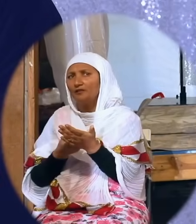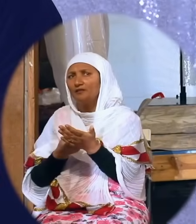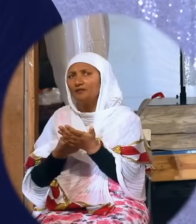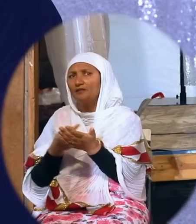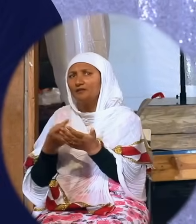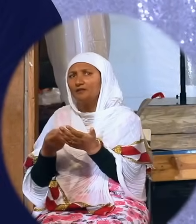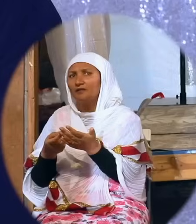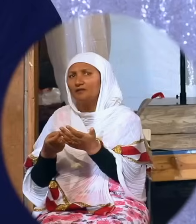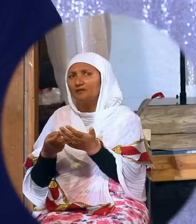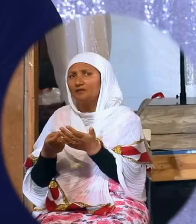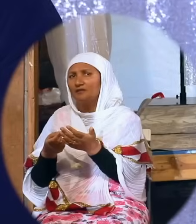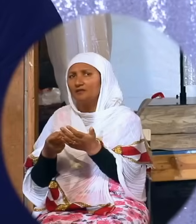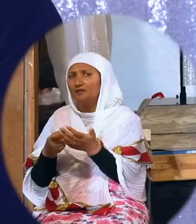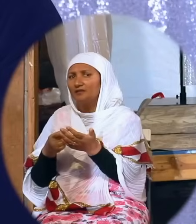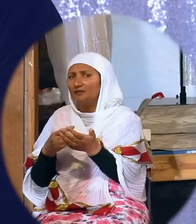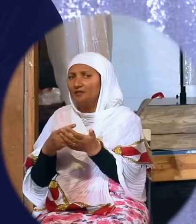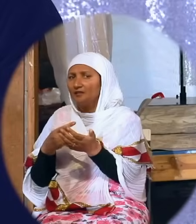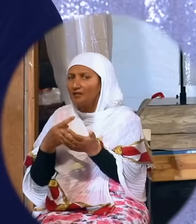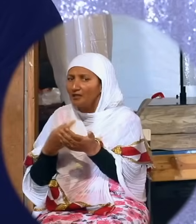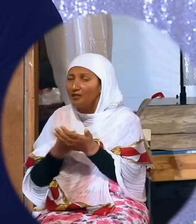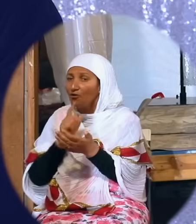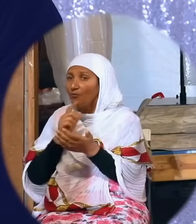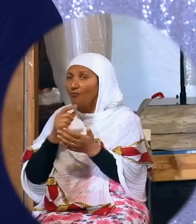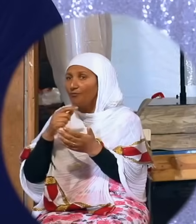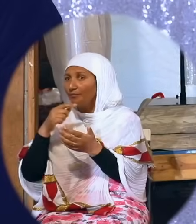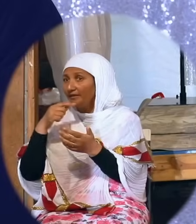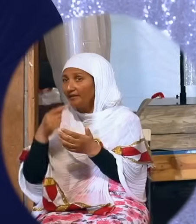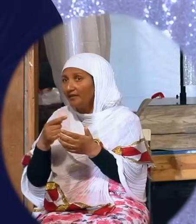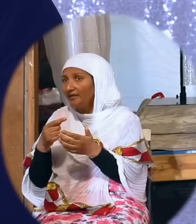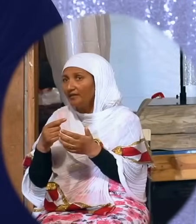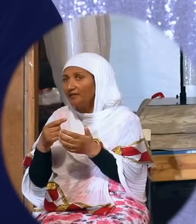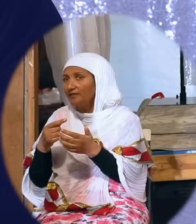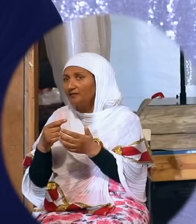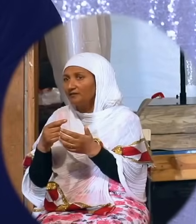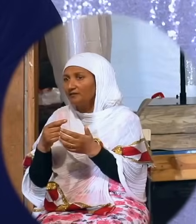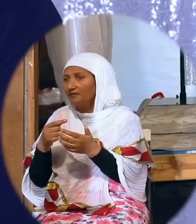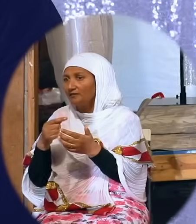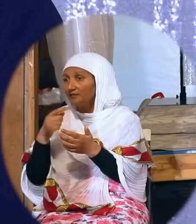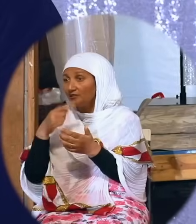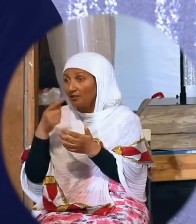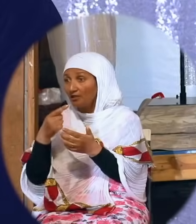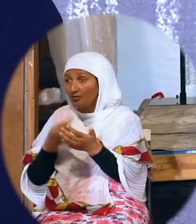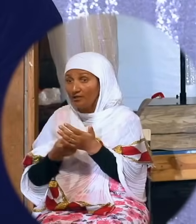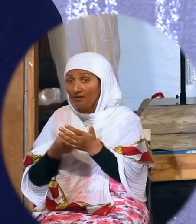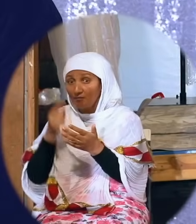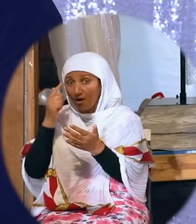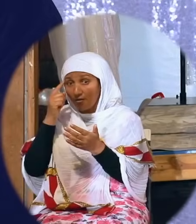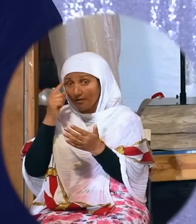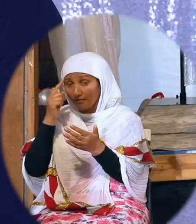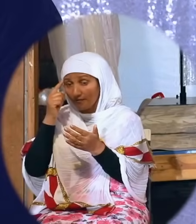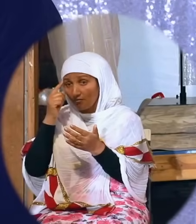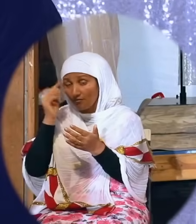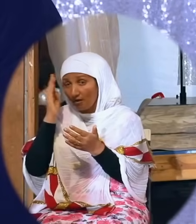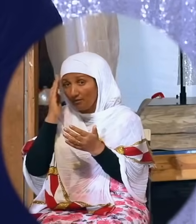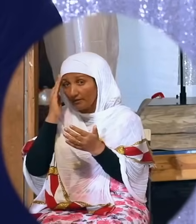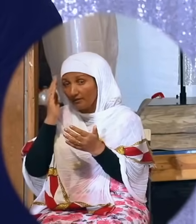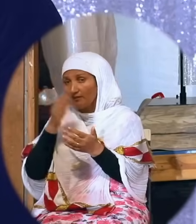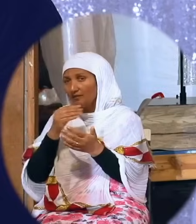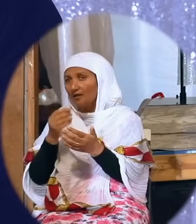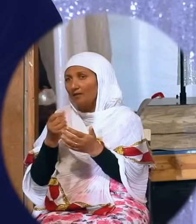ጊዜ ወስጄ ለማብራራት አይደለም አሁን የማደርገው። ግን ስታስረዱ ይህን ነገር ማወቅና ማስረዳት አስፈላጊ ነው ማለት